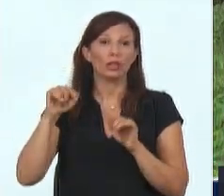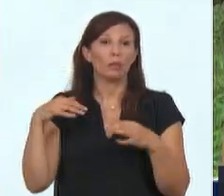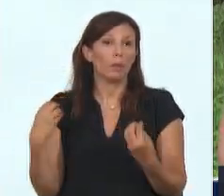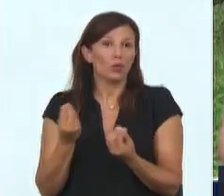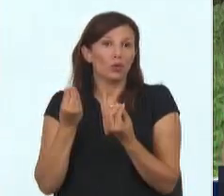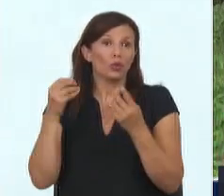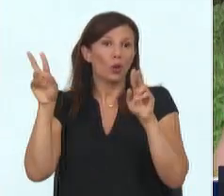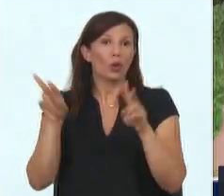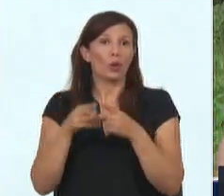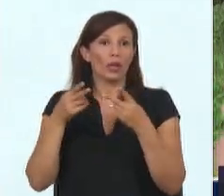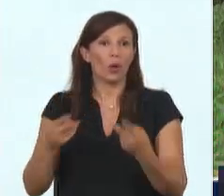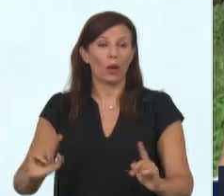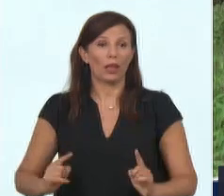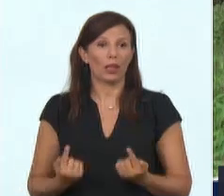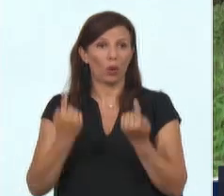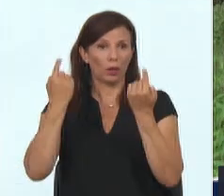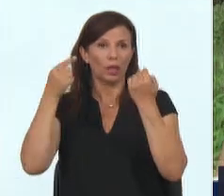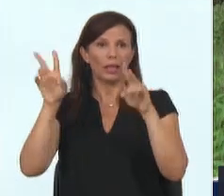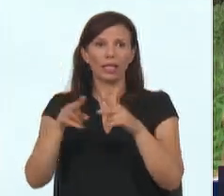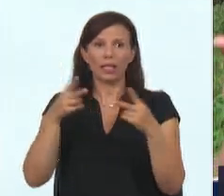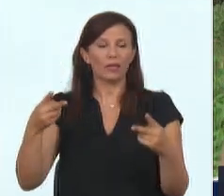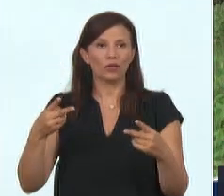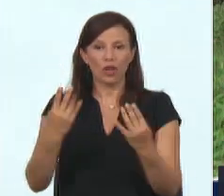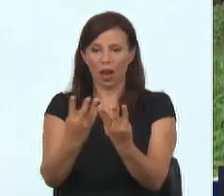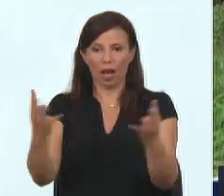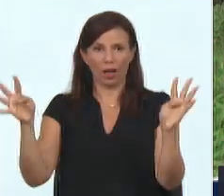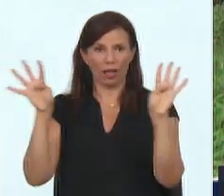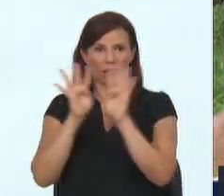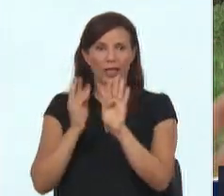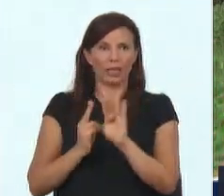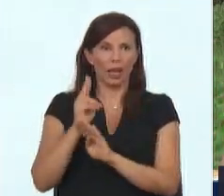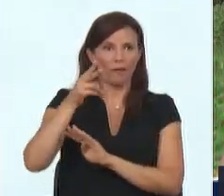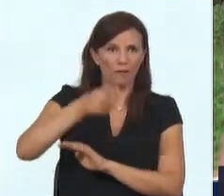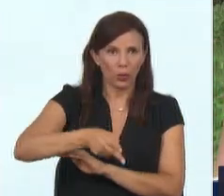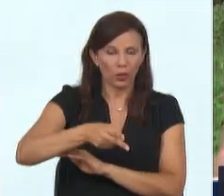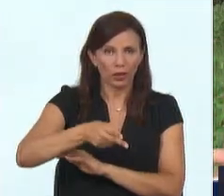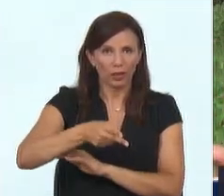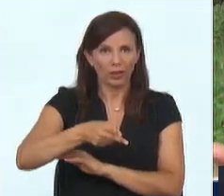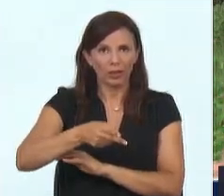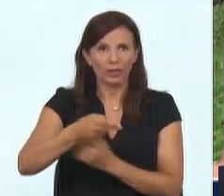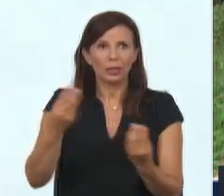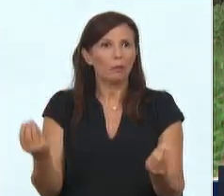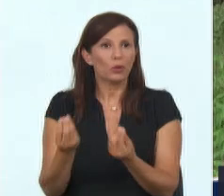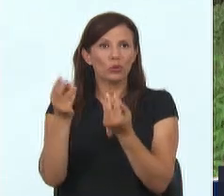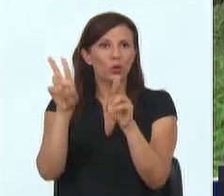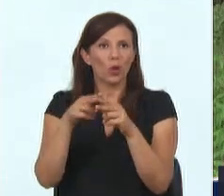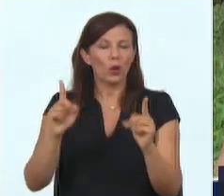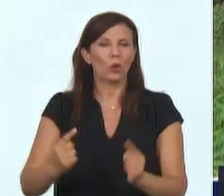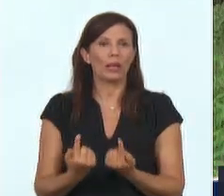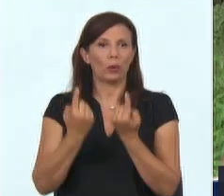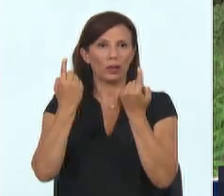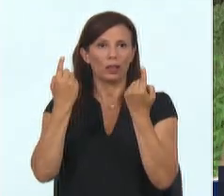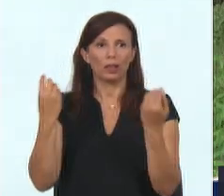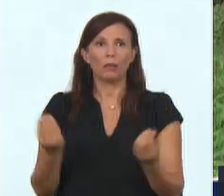יכול לקרות. לא, אי אפשר לעבור את גדר המערכת. זה כאילו, זה משהו שלא יכול לקרות. זה